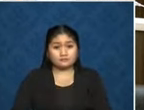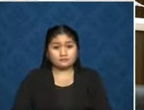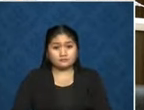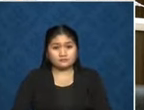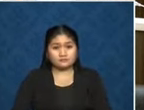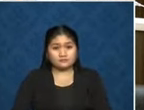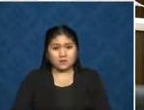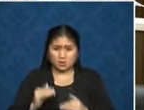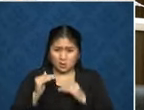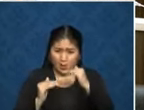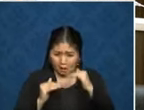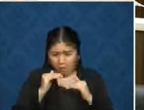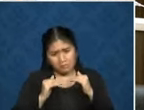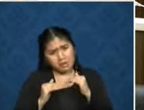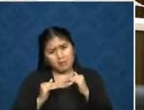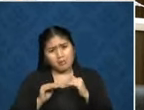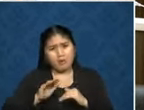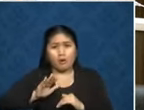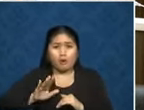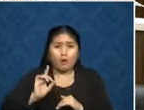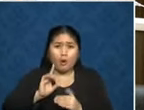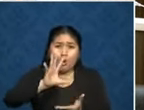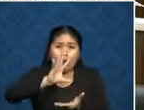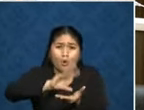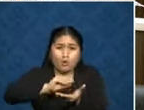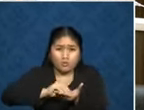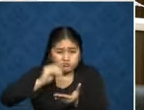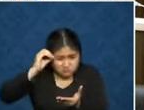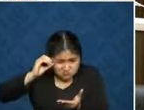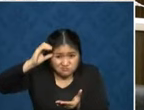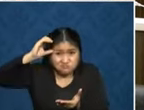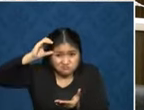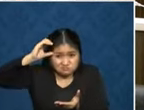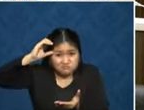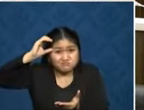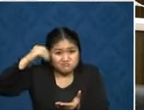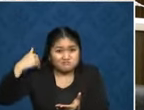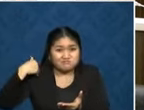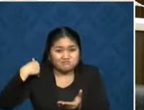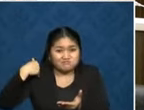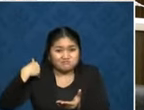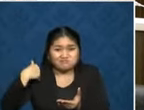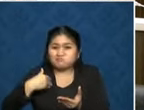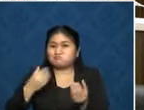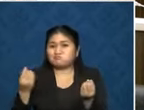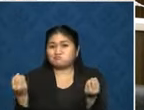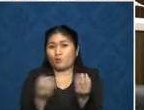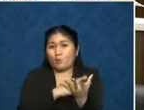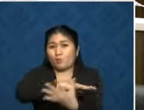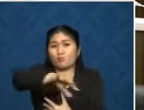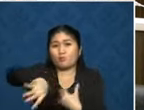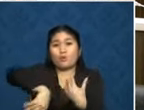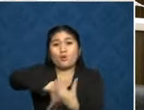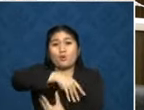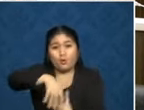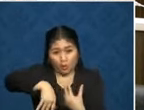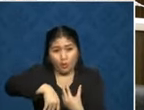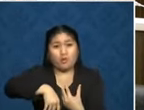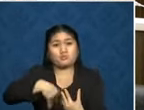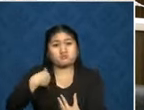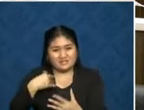ให้ความได้เปรียบของข้อมูลเยอะๆเนี่ยทำให้ไปทำลายกับเรื่องสิ่งแวดล้อมเพราะฉะนั้น environment